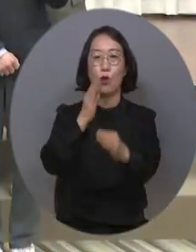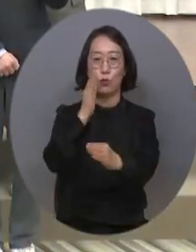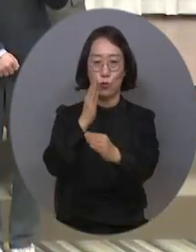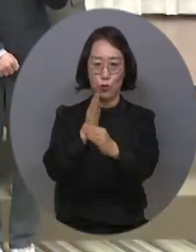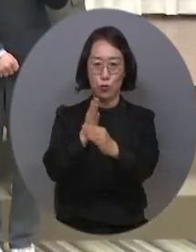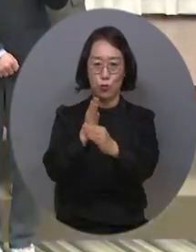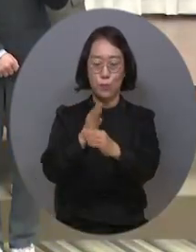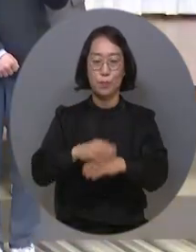뉴스 황윤재입니다